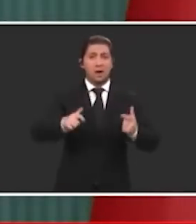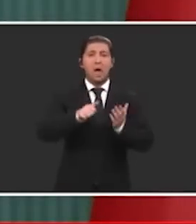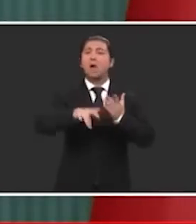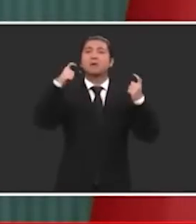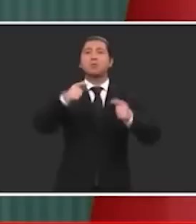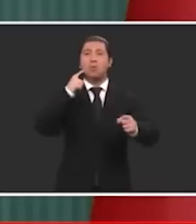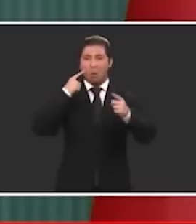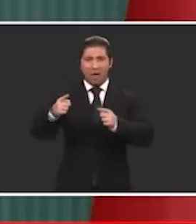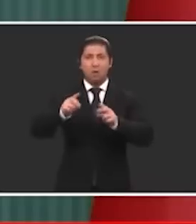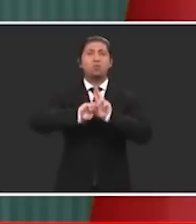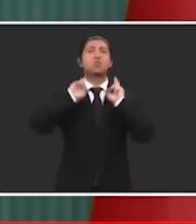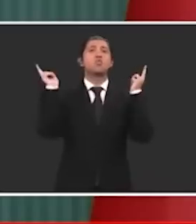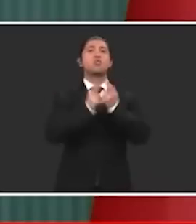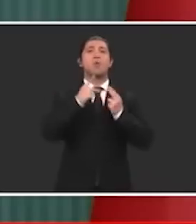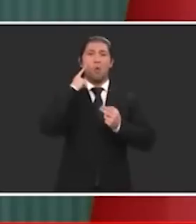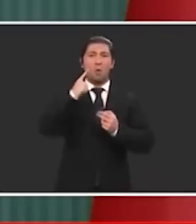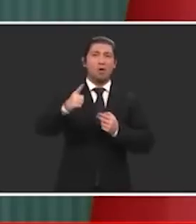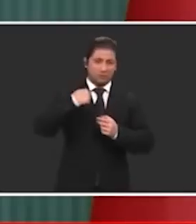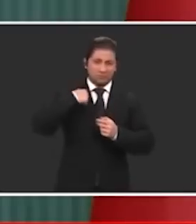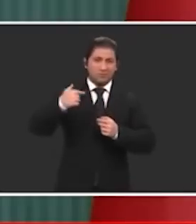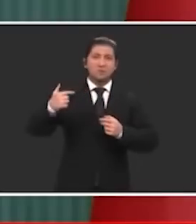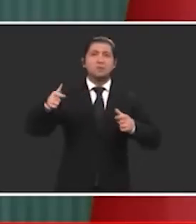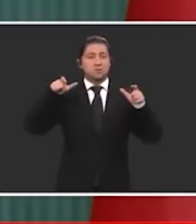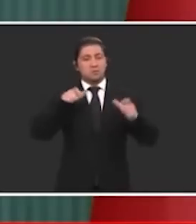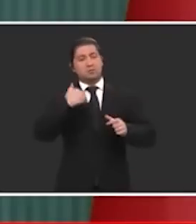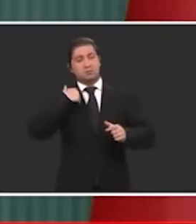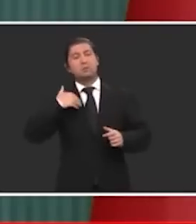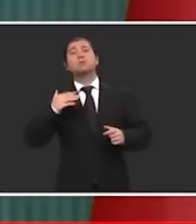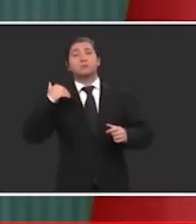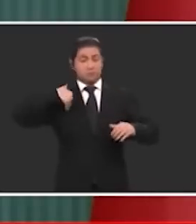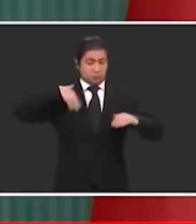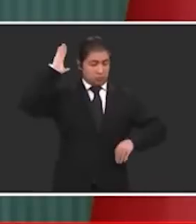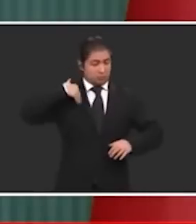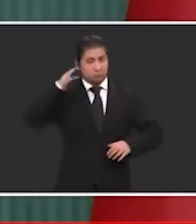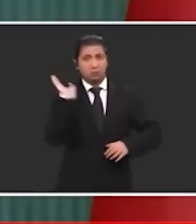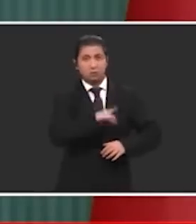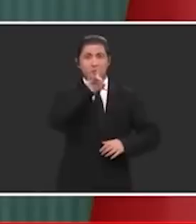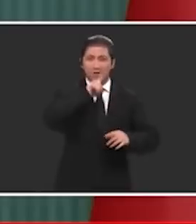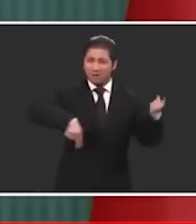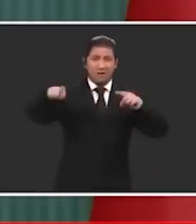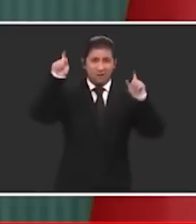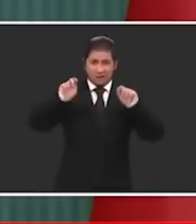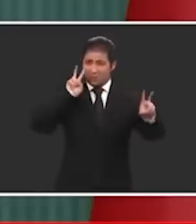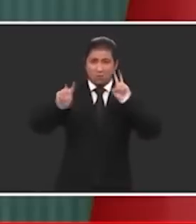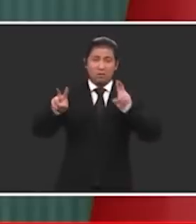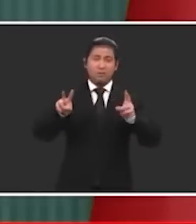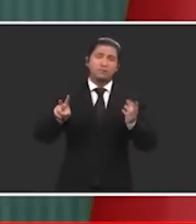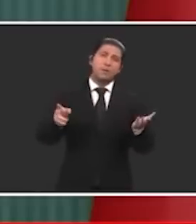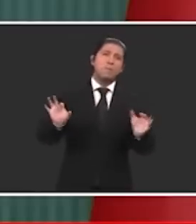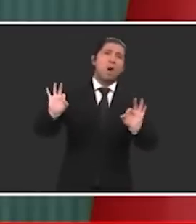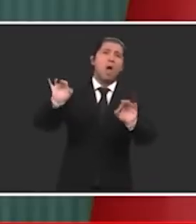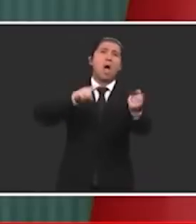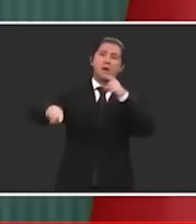platformda küresel statükoyla karşı karşıya kalması gayet tabii bir durumdur.